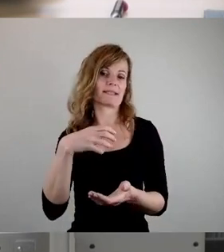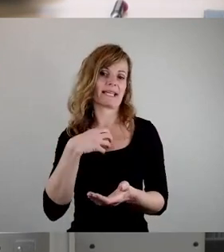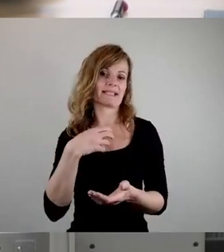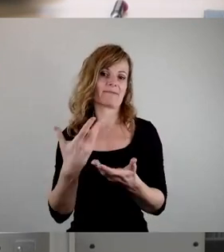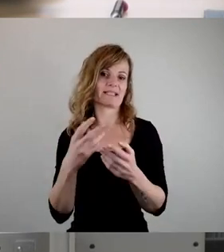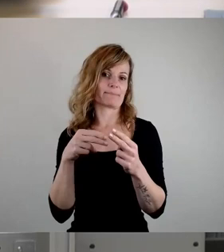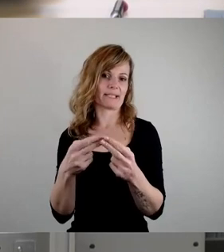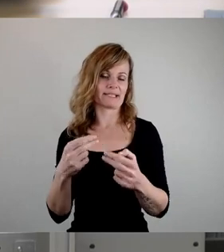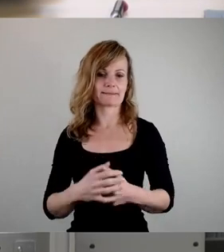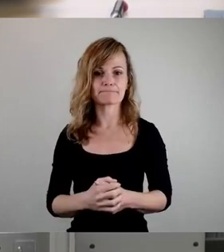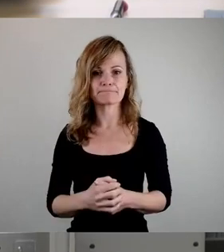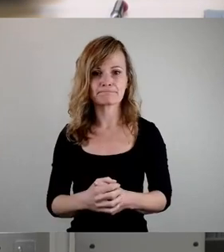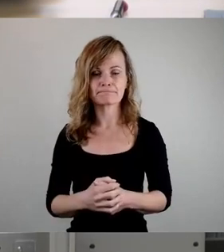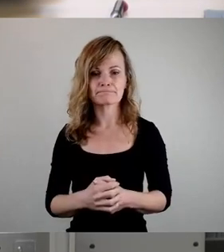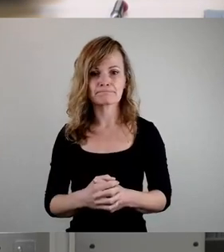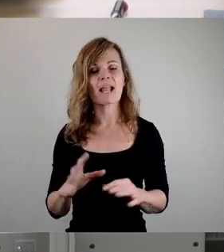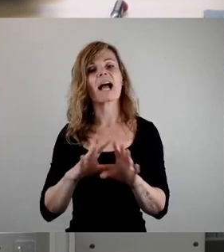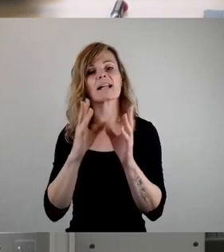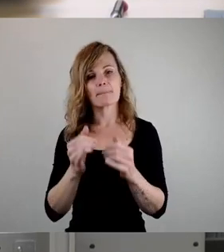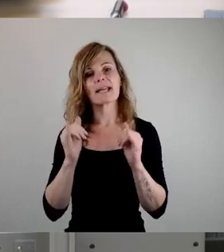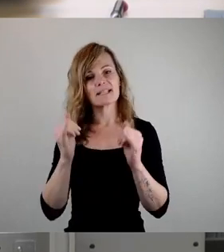Wille nach einer Elbquerung ist da. Das haben wir jetzt